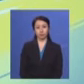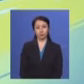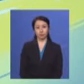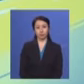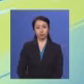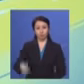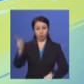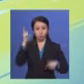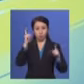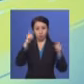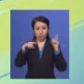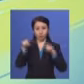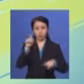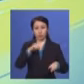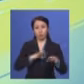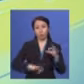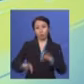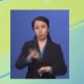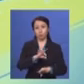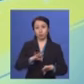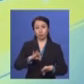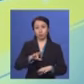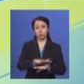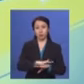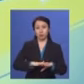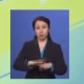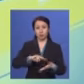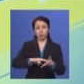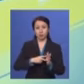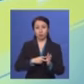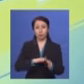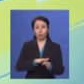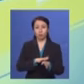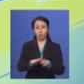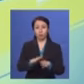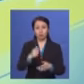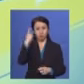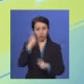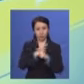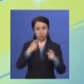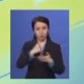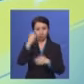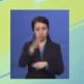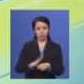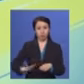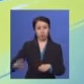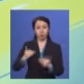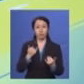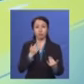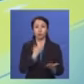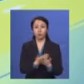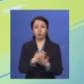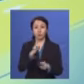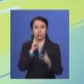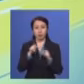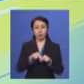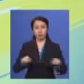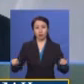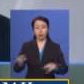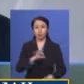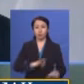Разработан проект общенационального плана мероприятий по реализации послания президента. Сегодня он был презентован на заседании